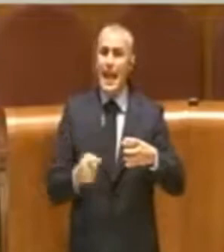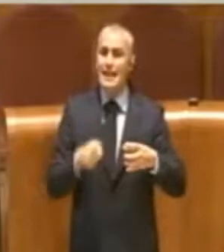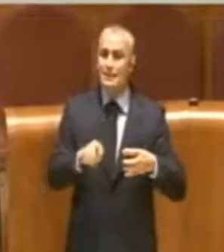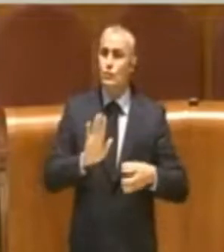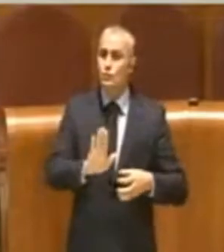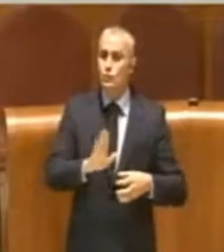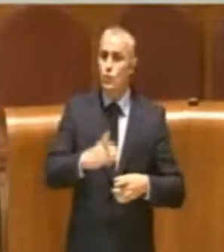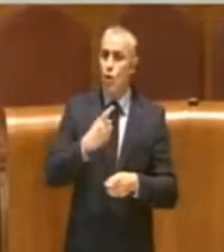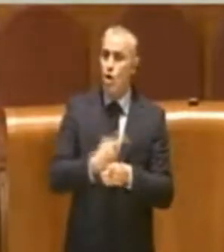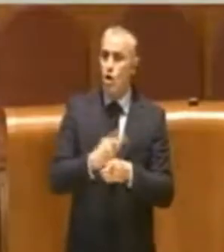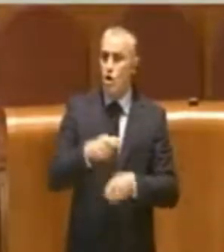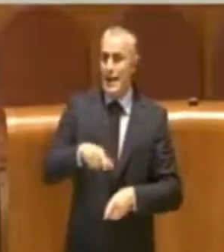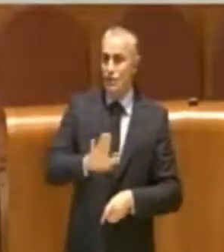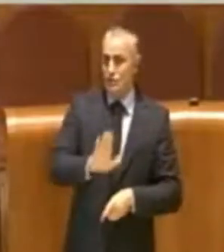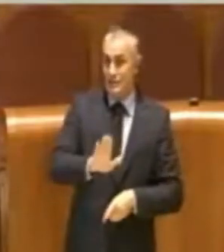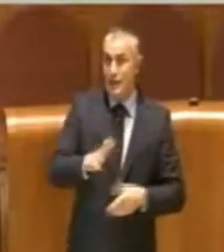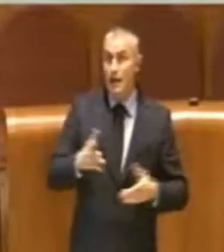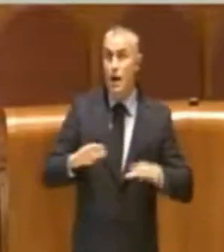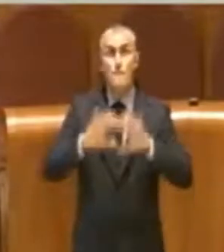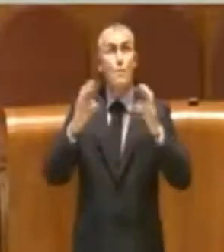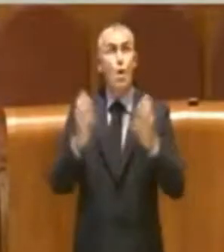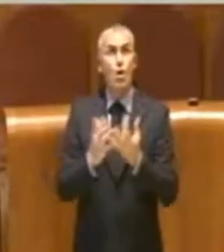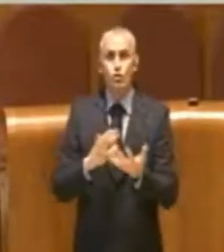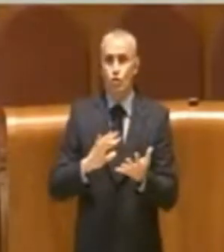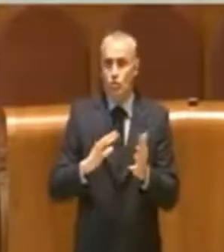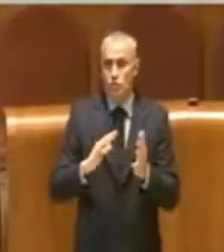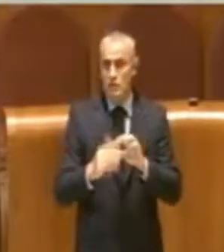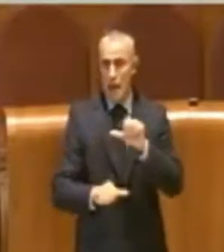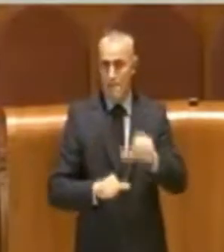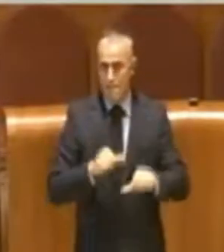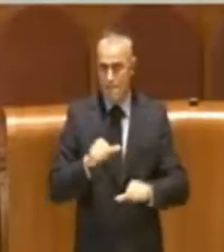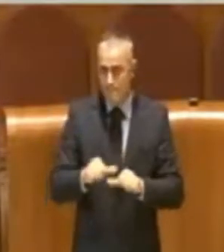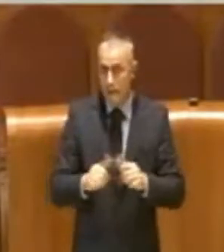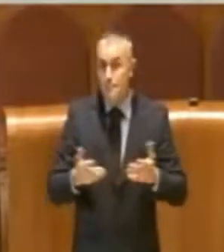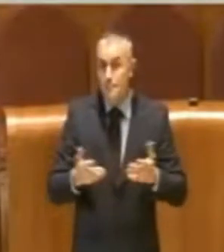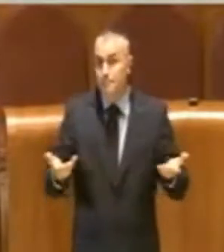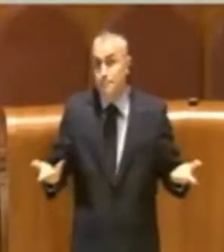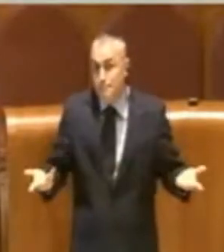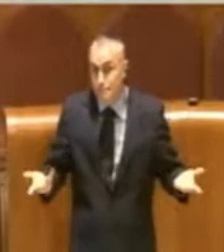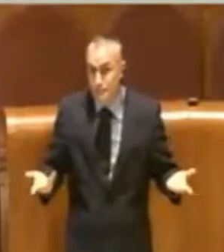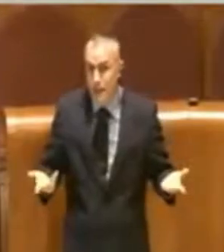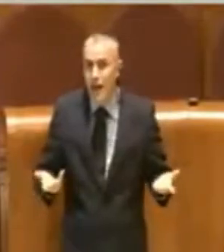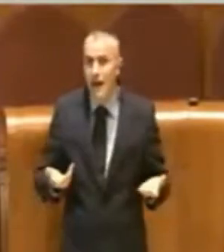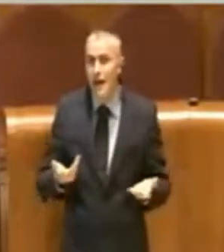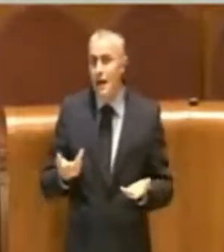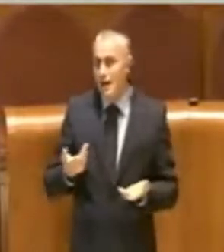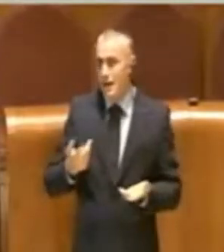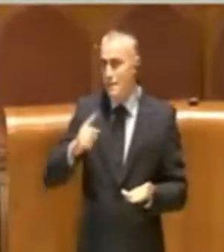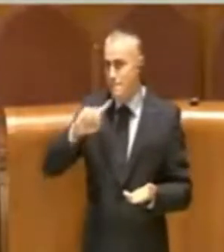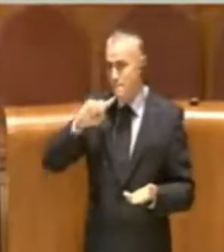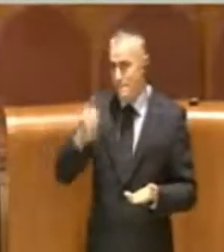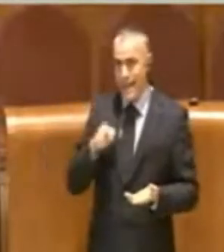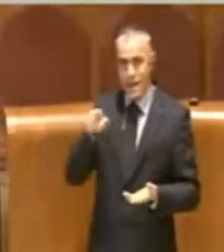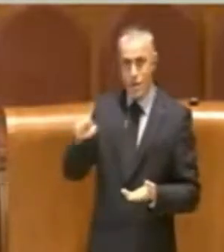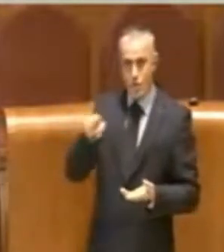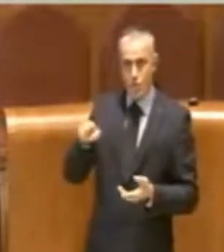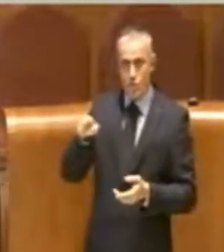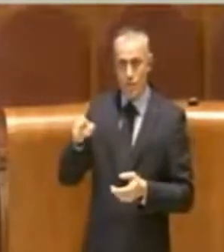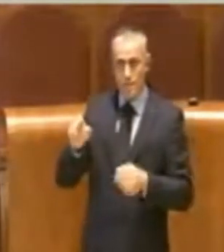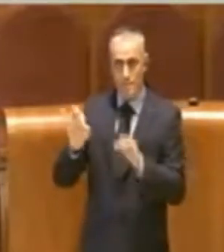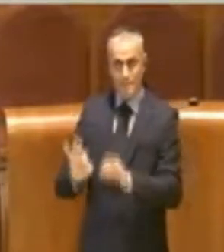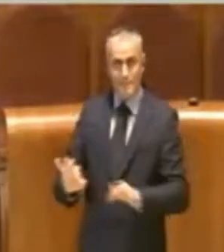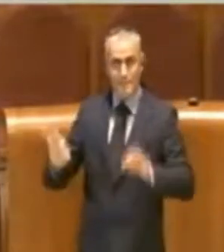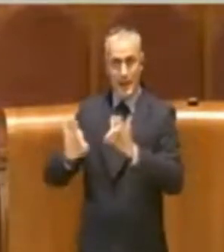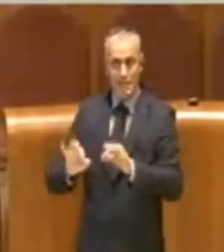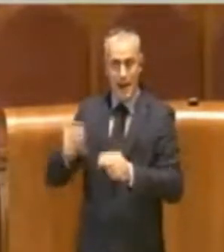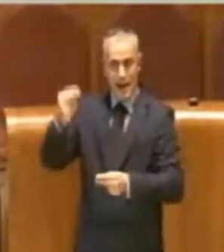mondo che si evolve e cambia. Per cui chi meglio di chi poi prepara il bilancio